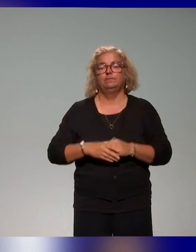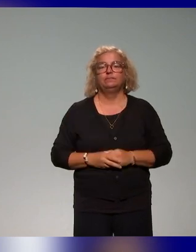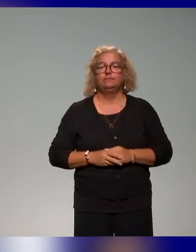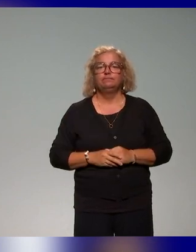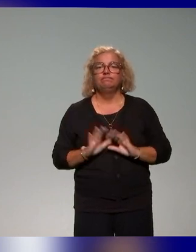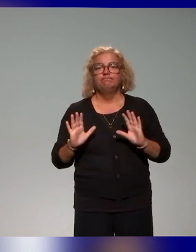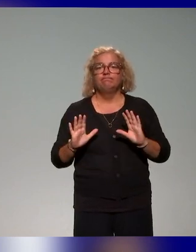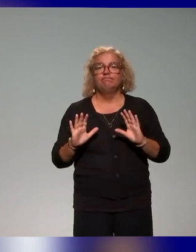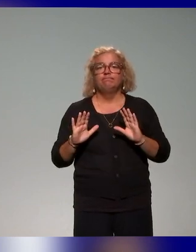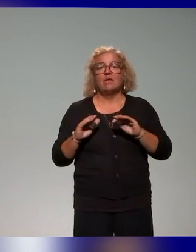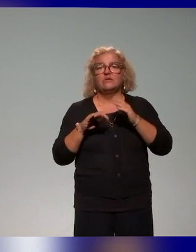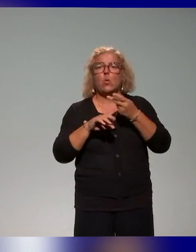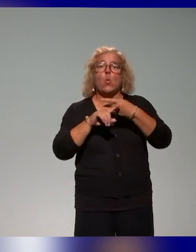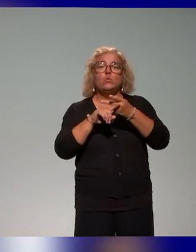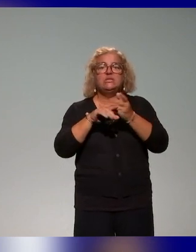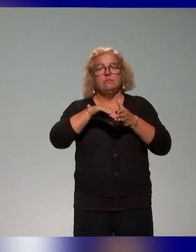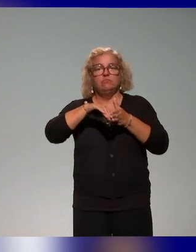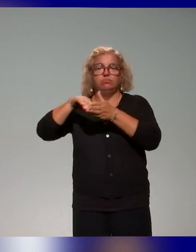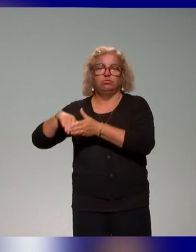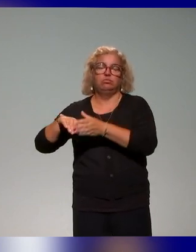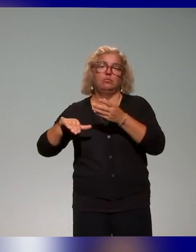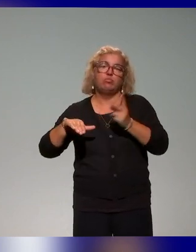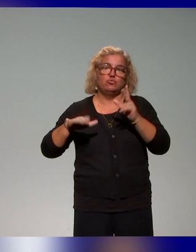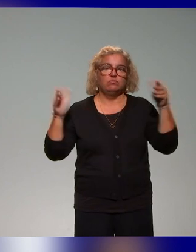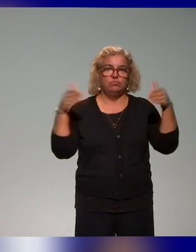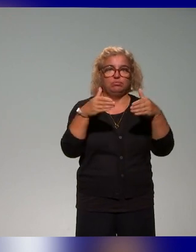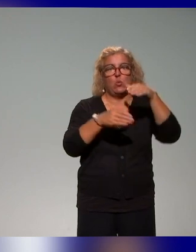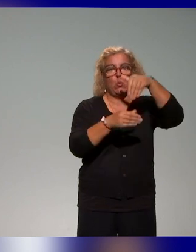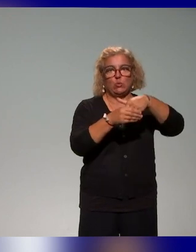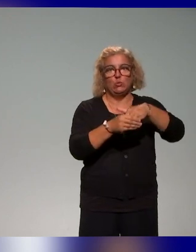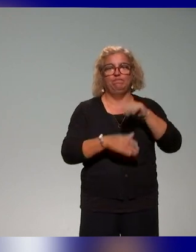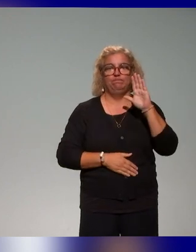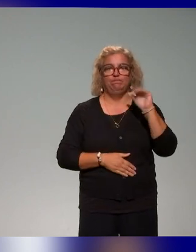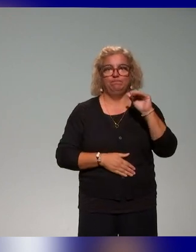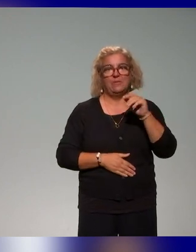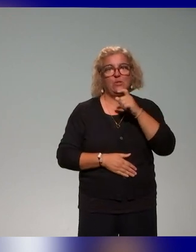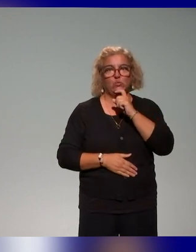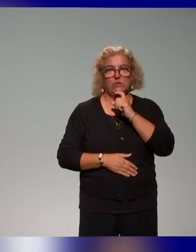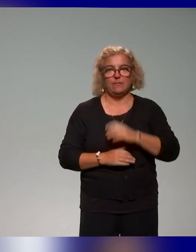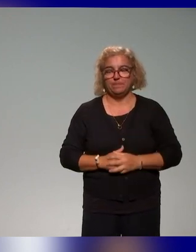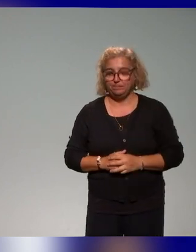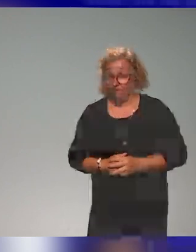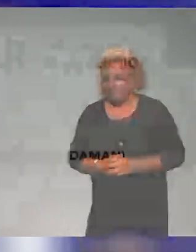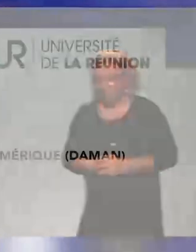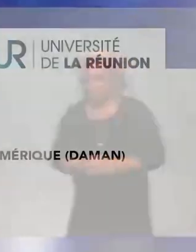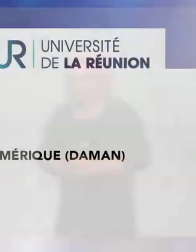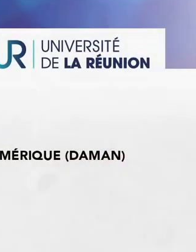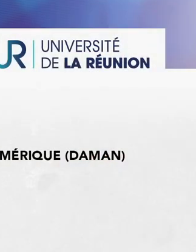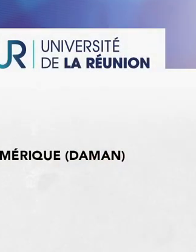on quitte un peu le côté outil pour aller plus vers le contenu. À tout de suite. Merci, à tout de suite.